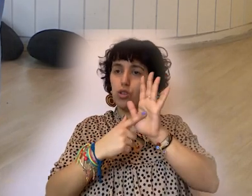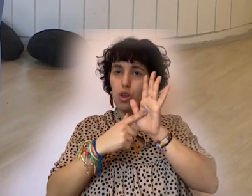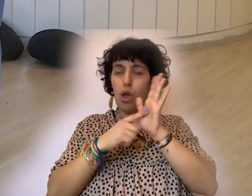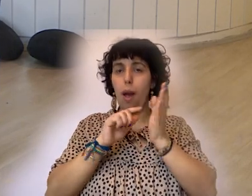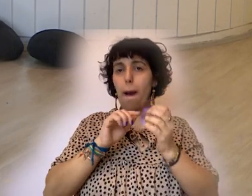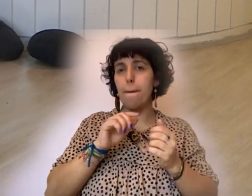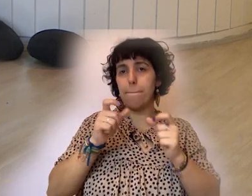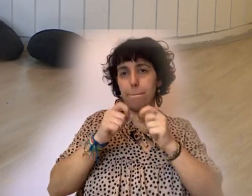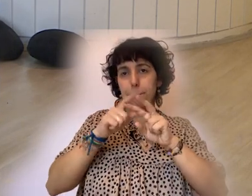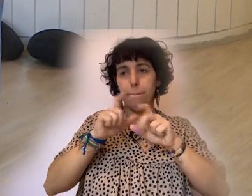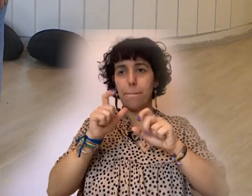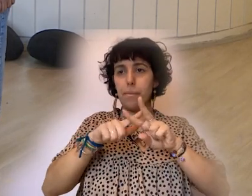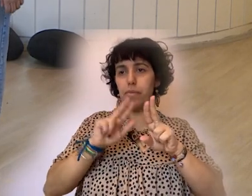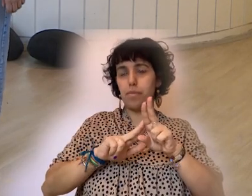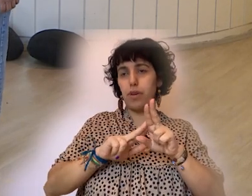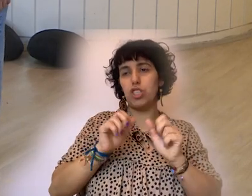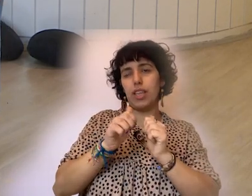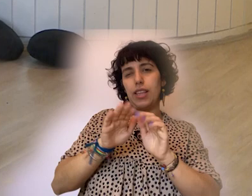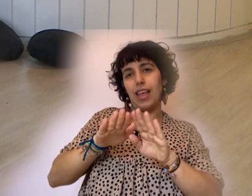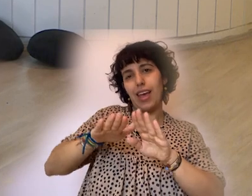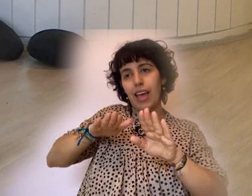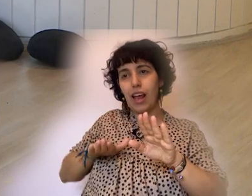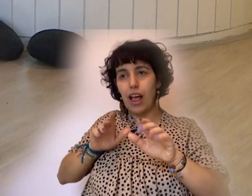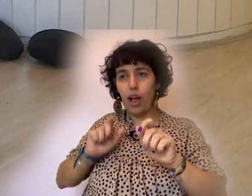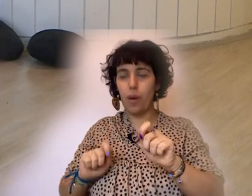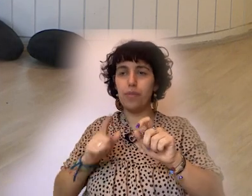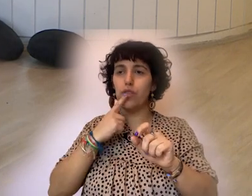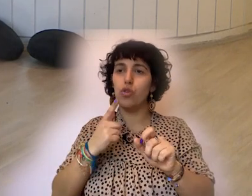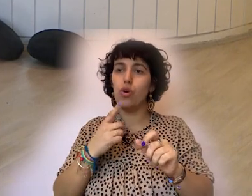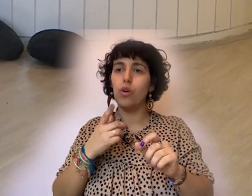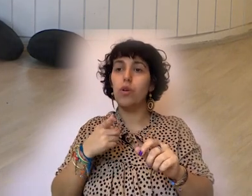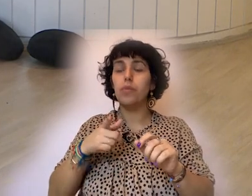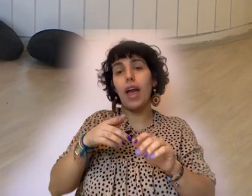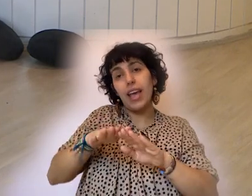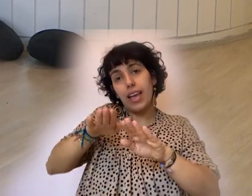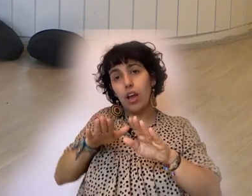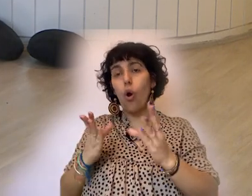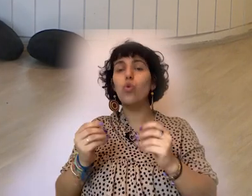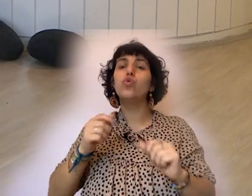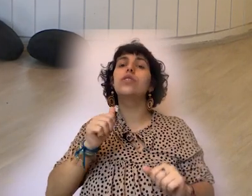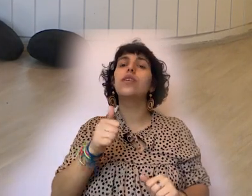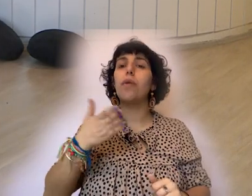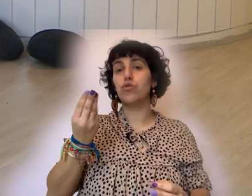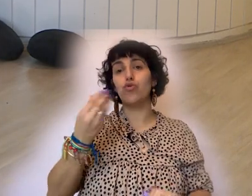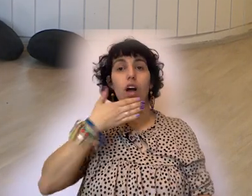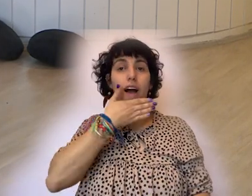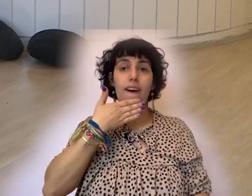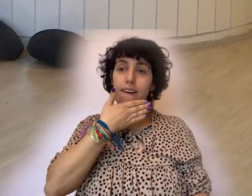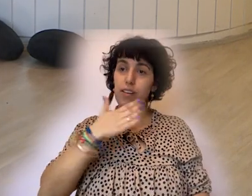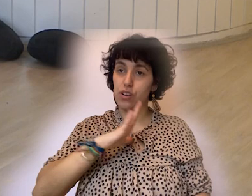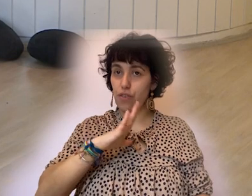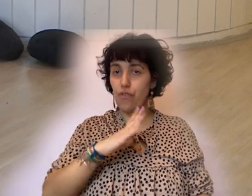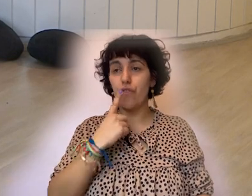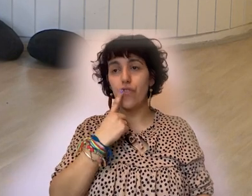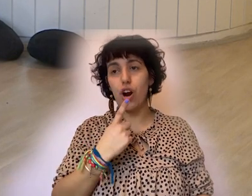almak her zaman daha avantajlı Çünkü ona göstereceğim teknikler için geri dolması bir şey açsak saldırgan olduğum için ve